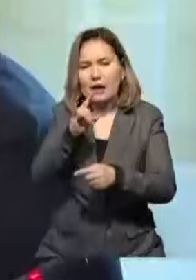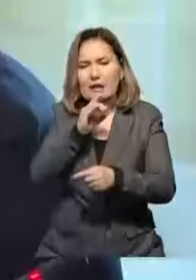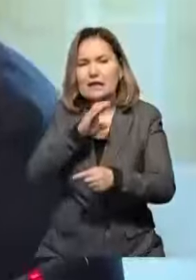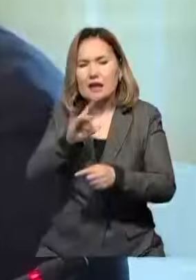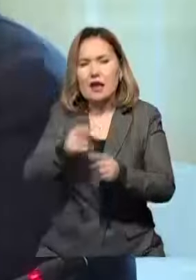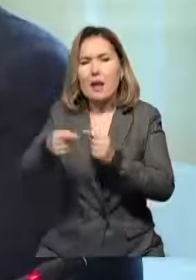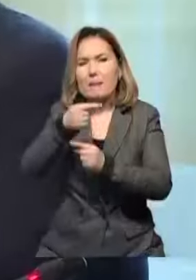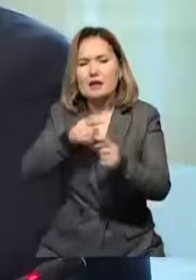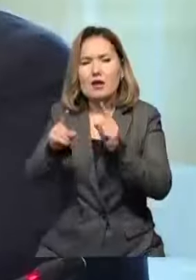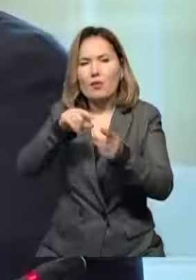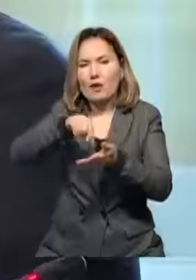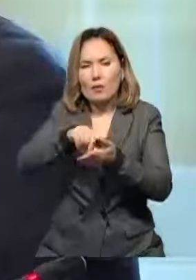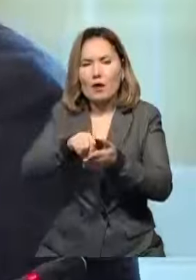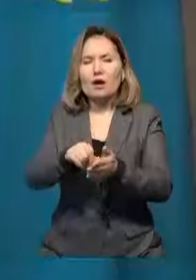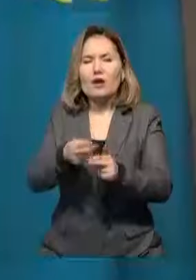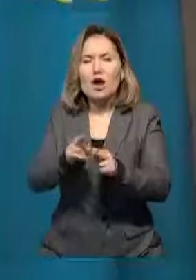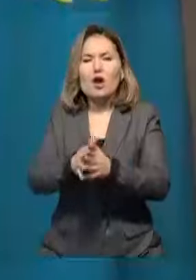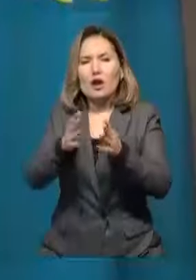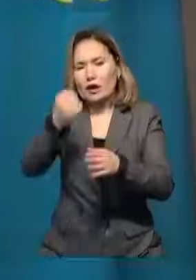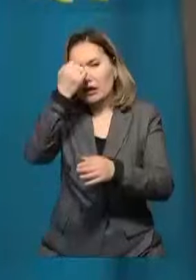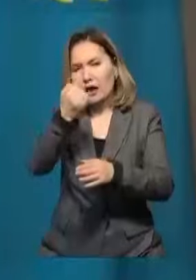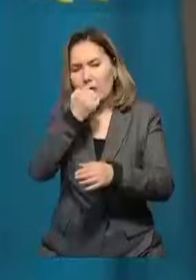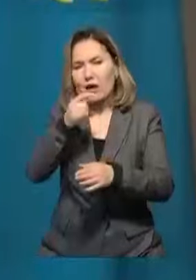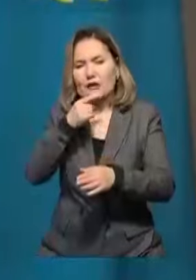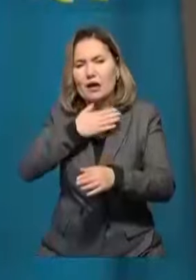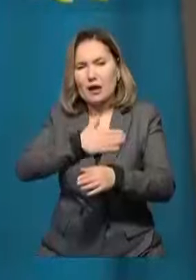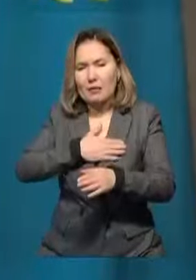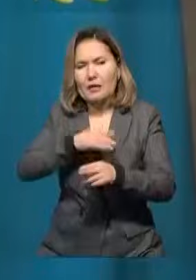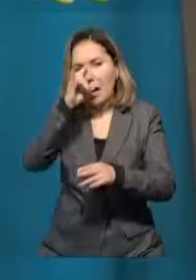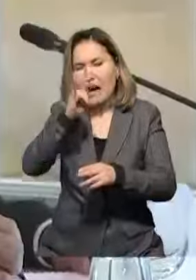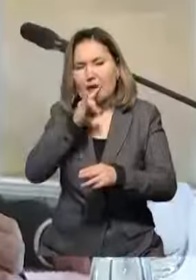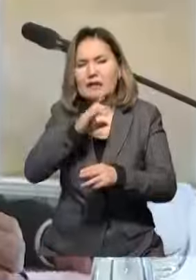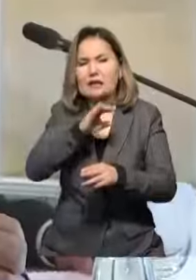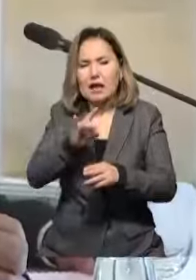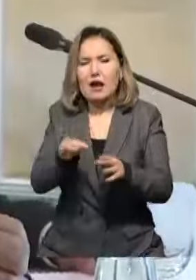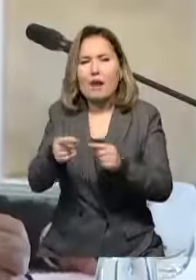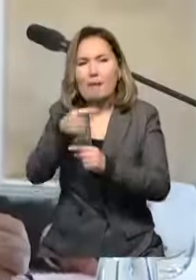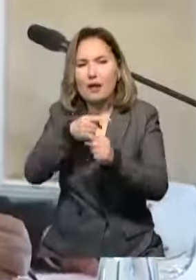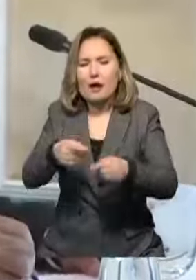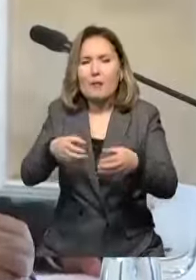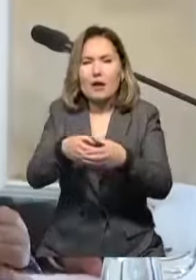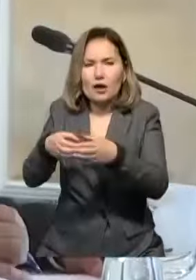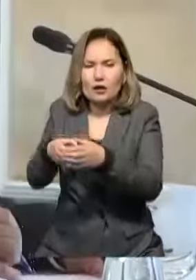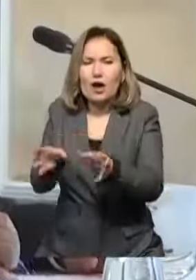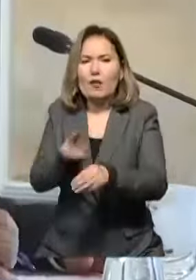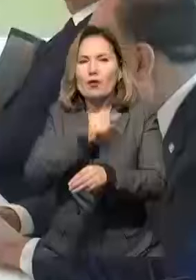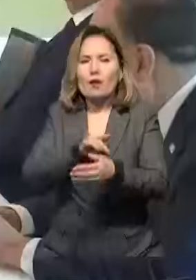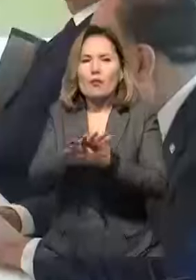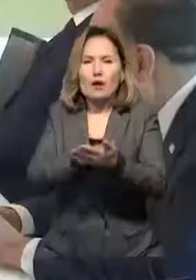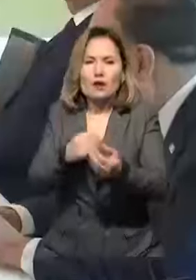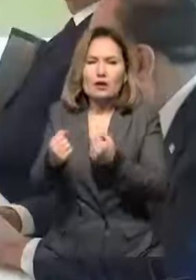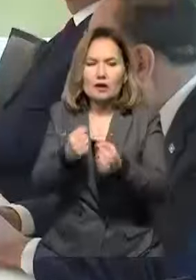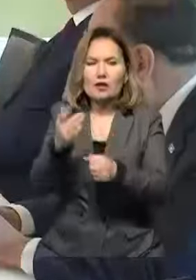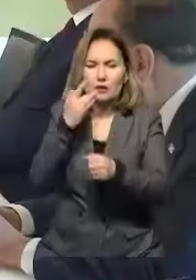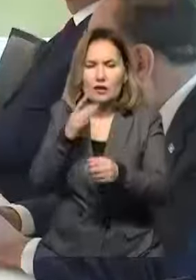Сингапур бизнес форумын ұйымдастырған үшін осы елдің үкіметіне ризашылығын білдірді. Екі тарапта үкіметтер мен бизнес құрылымдардың ықпалдастығын нығайту арқылы